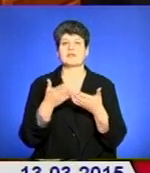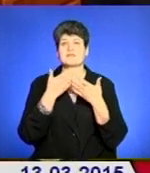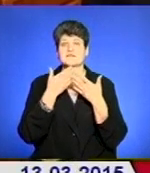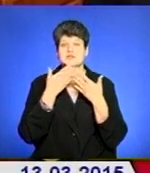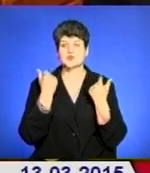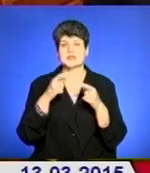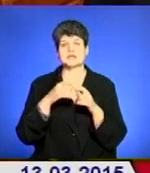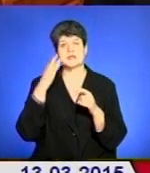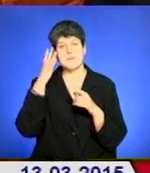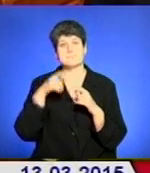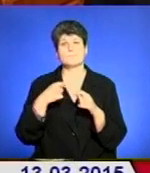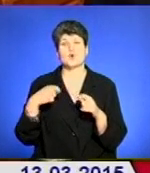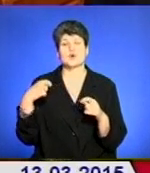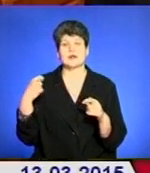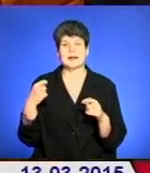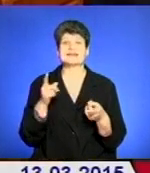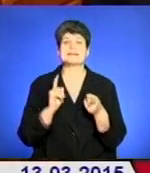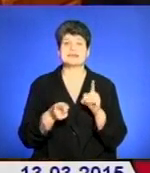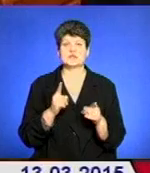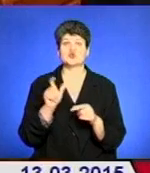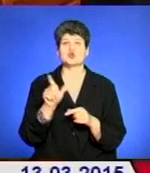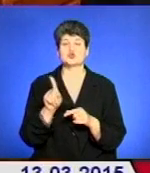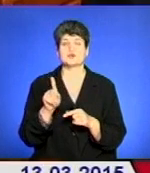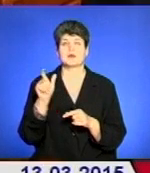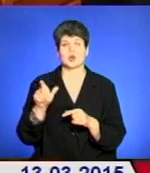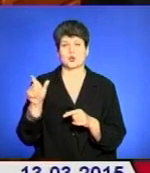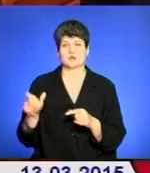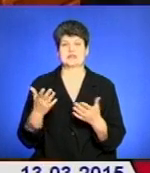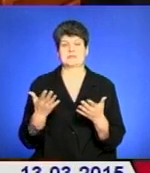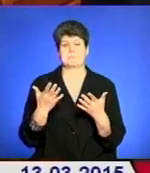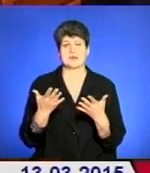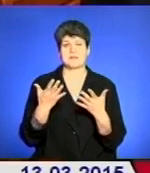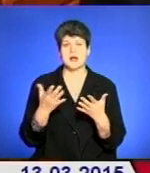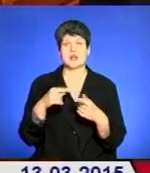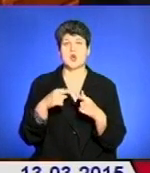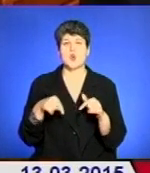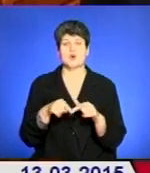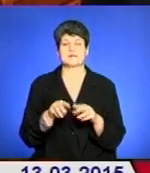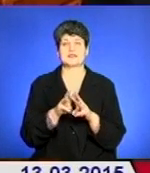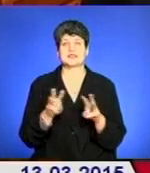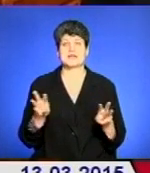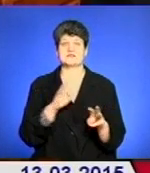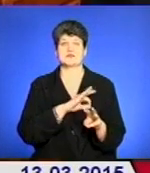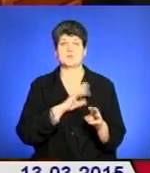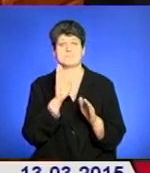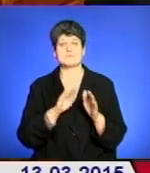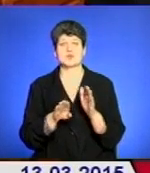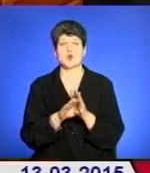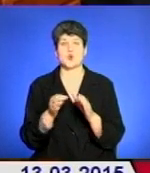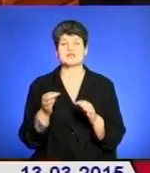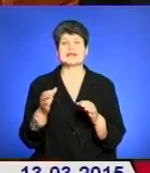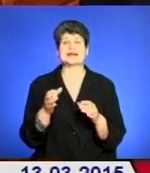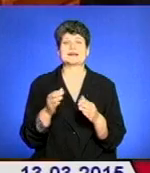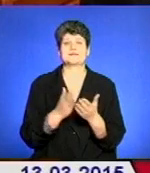відсутність бюрократії, ну і дійсно, щоб люди сприймали органи Міністерства юстиції, підрозділи, як сервісну службу,